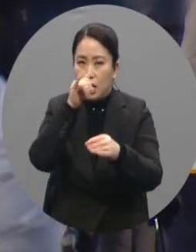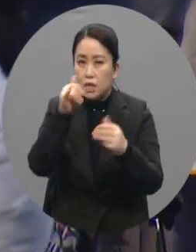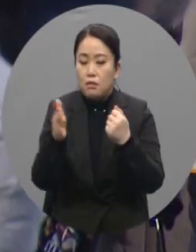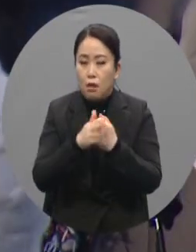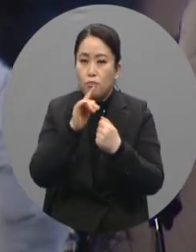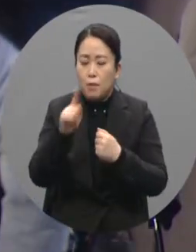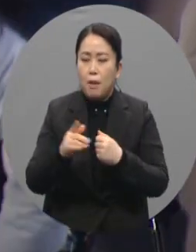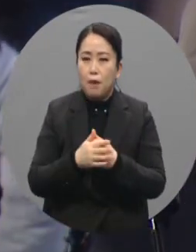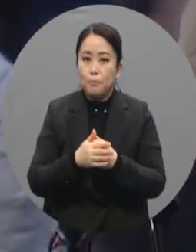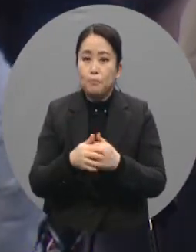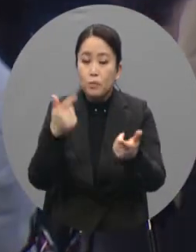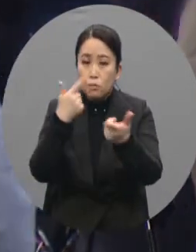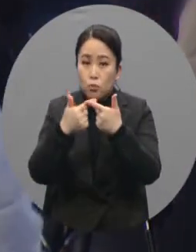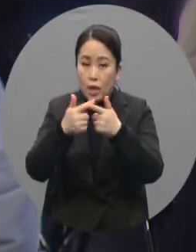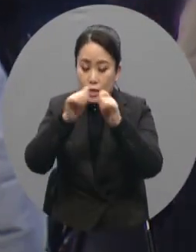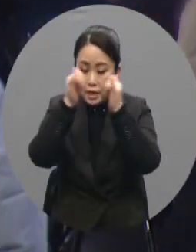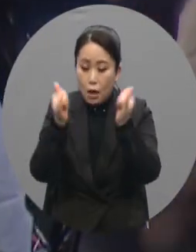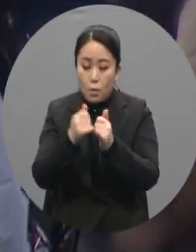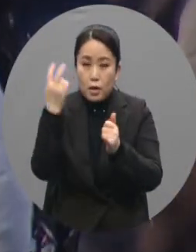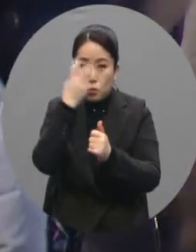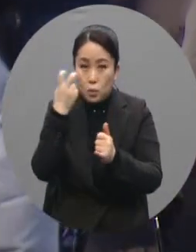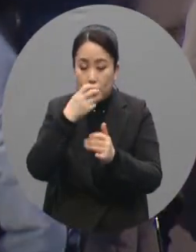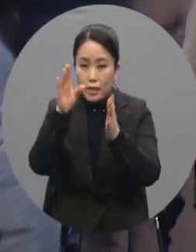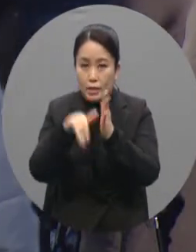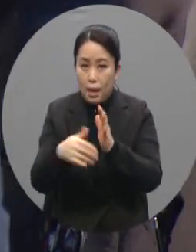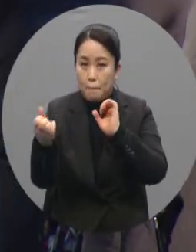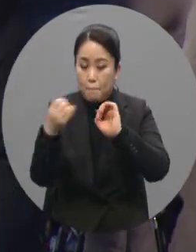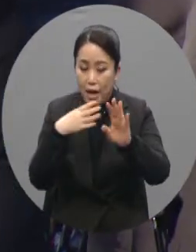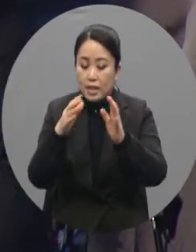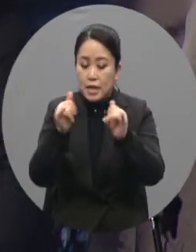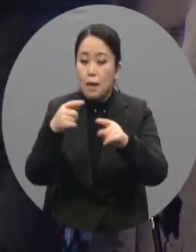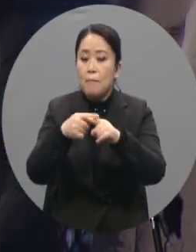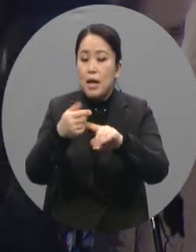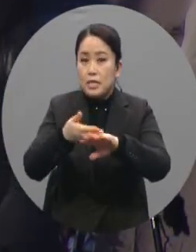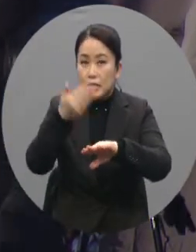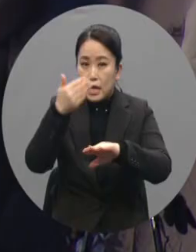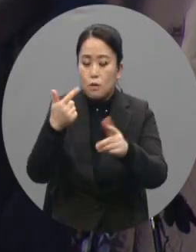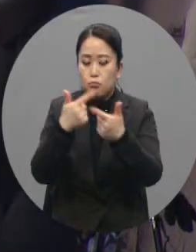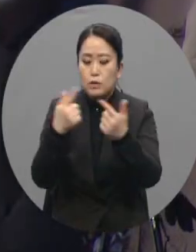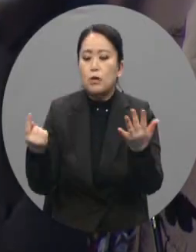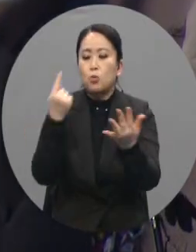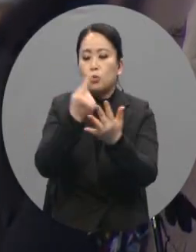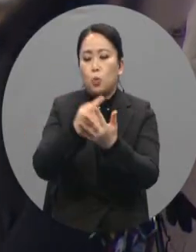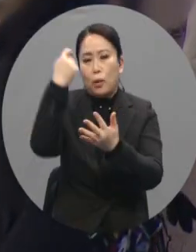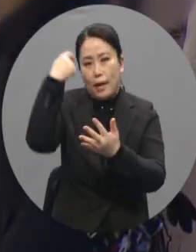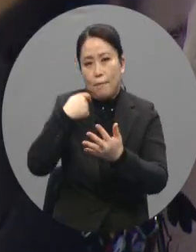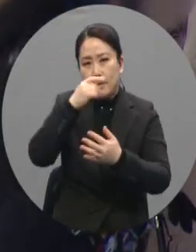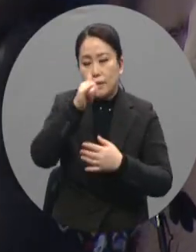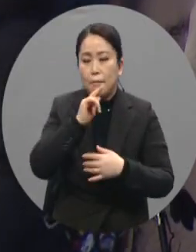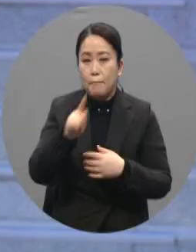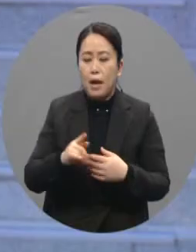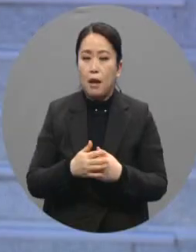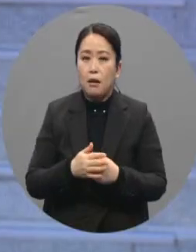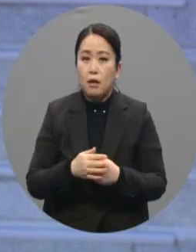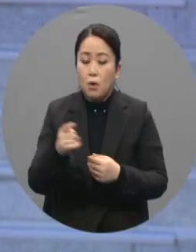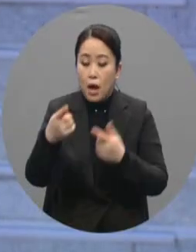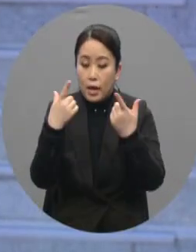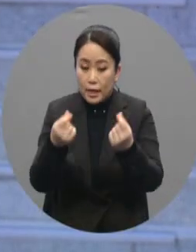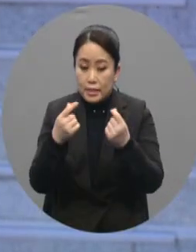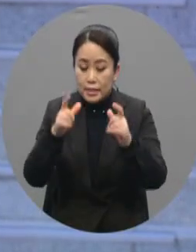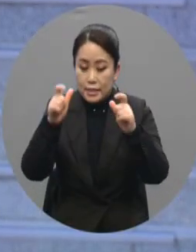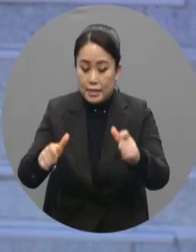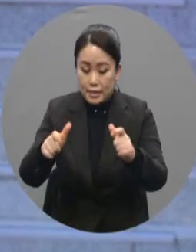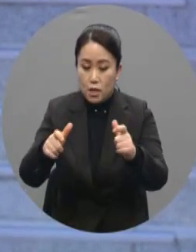부산 사회조사를 보면 응답자의 절반 이상이 부산에 소속감을 가지고 있다 답했습니다. 이렇게